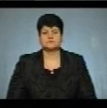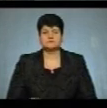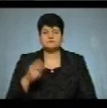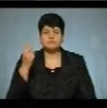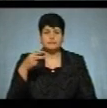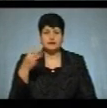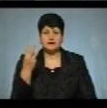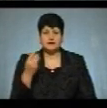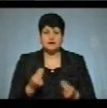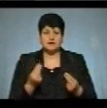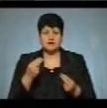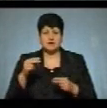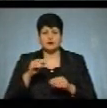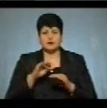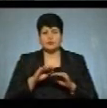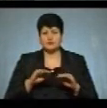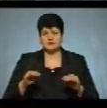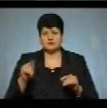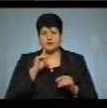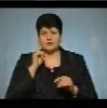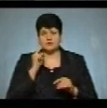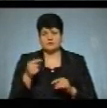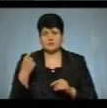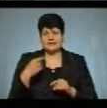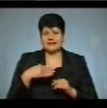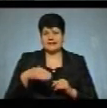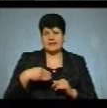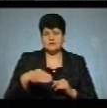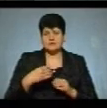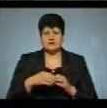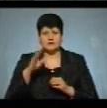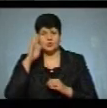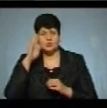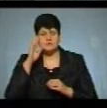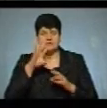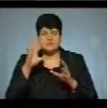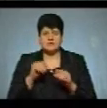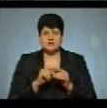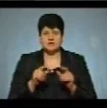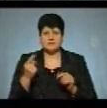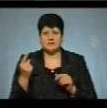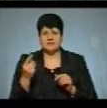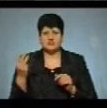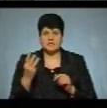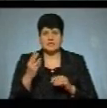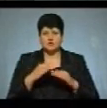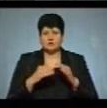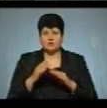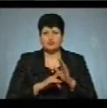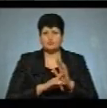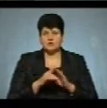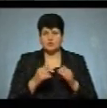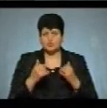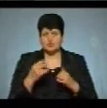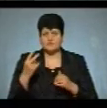Двадцять треті ігри учнівської молоді Тернопільщини з настільного тенісу серед хлопців загальноосвітніх шкіл перших-третіх ступенів розпочалися